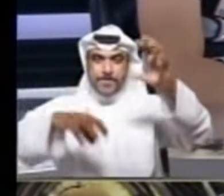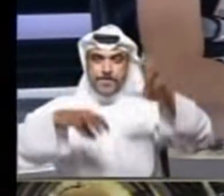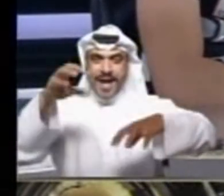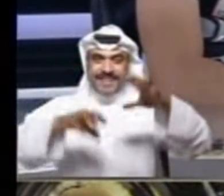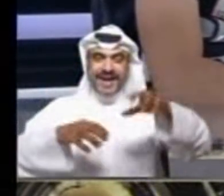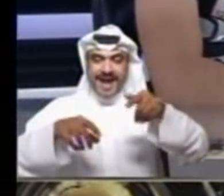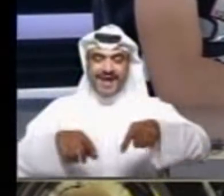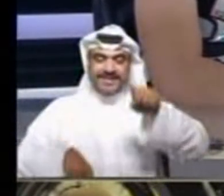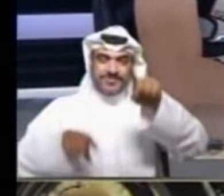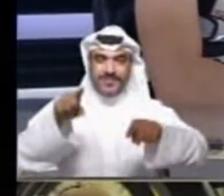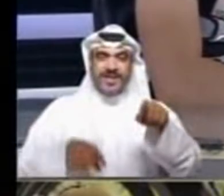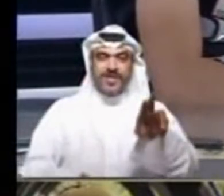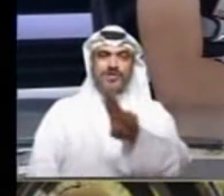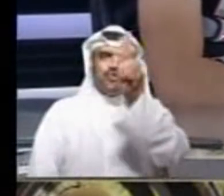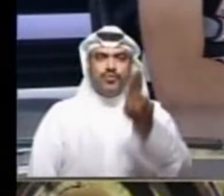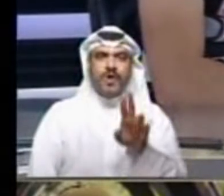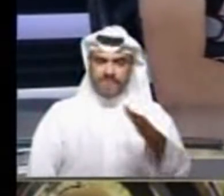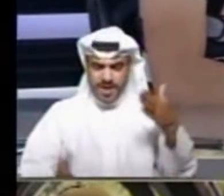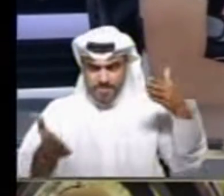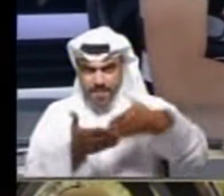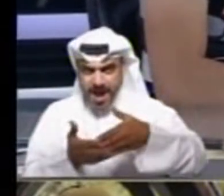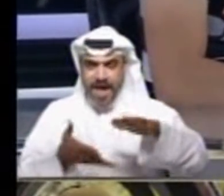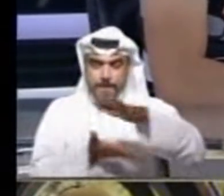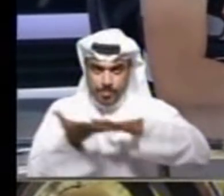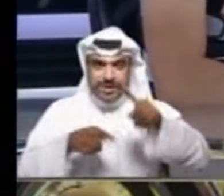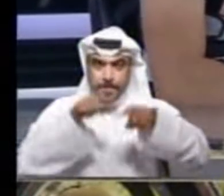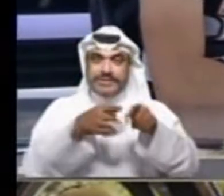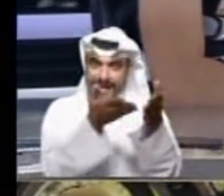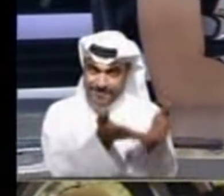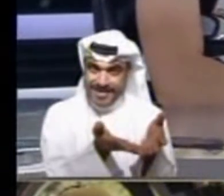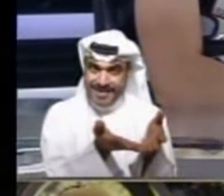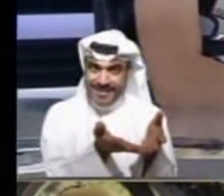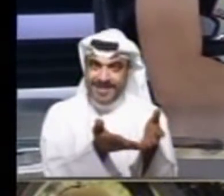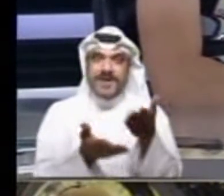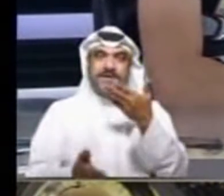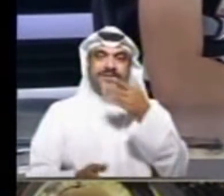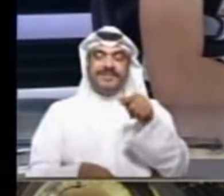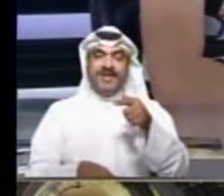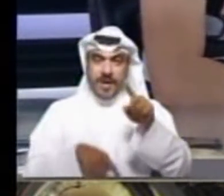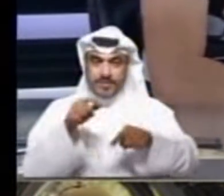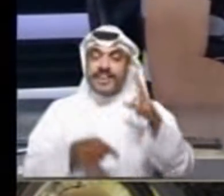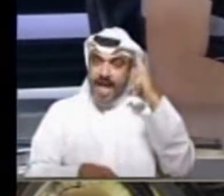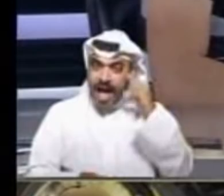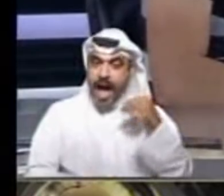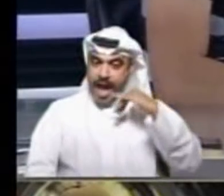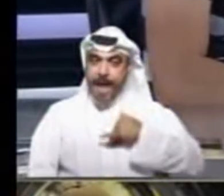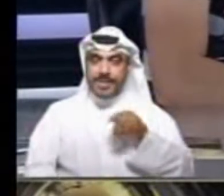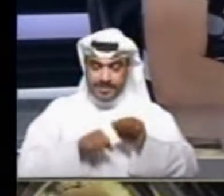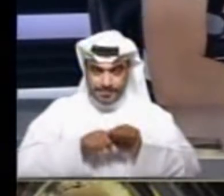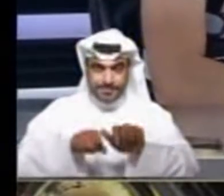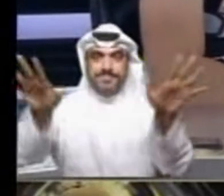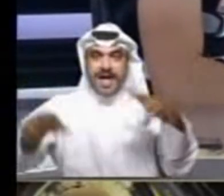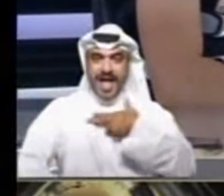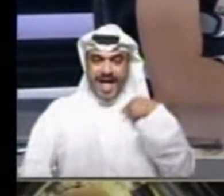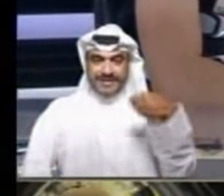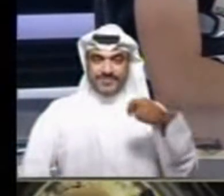أجواء متقلبة، هل هناك من عوائق صادفت الفريق التطوعي الكويتي؟ الحمد لله. هل هناك من مطالب معينة تحبون توجهونها من خلال